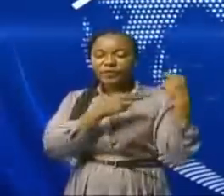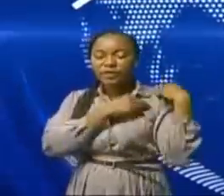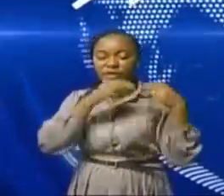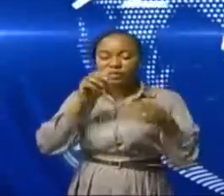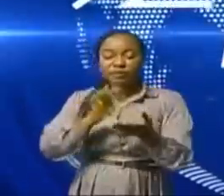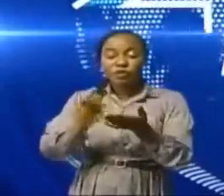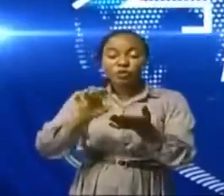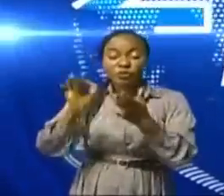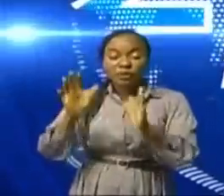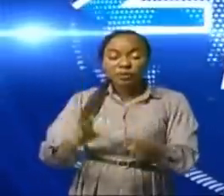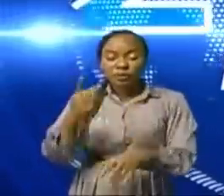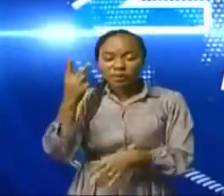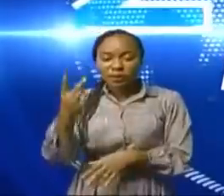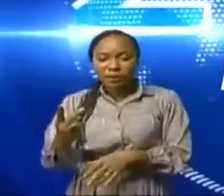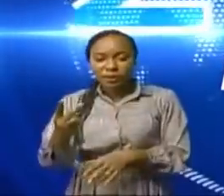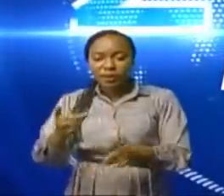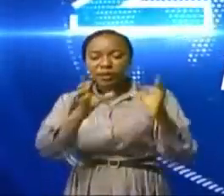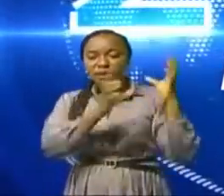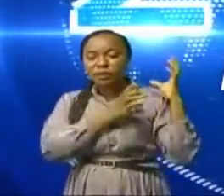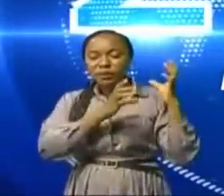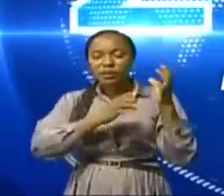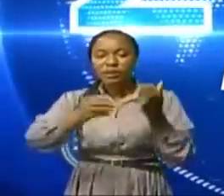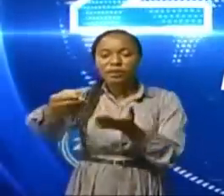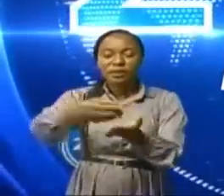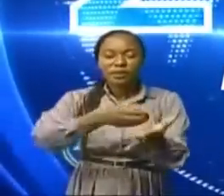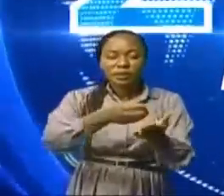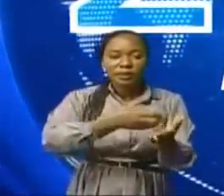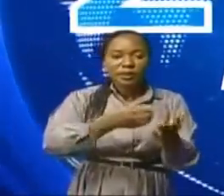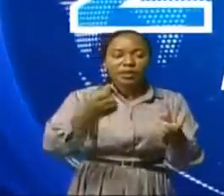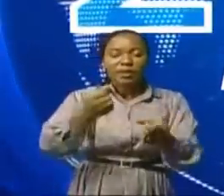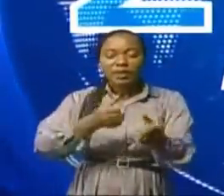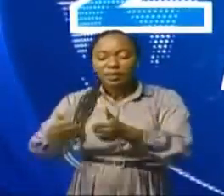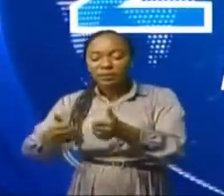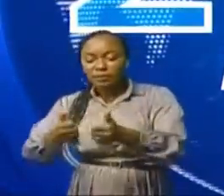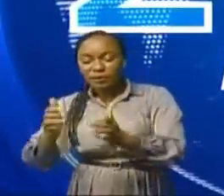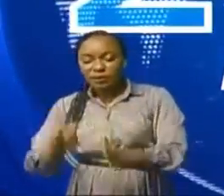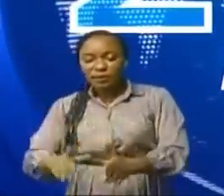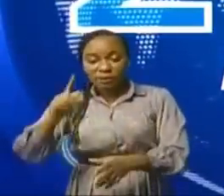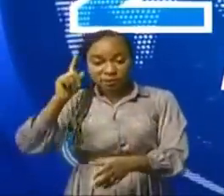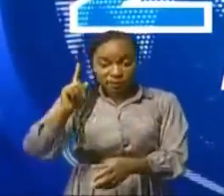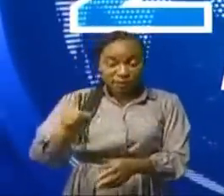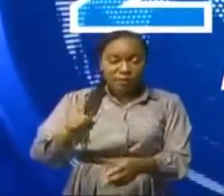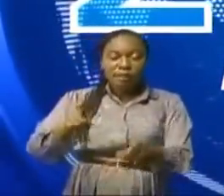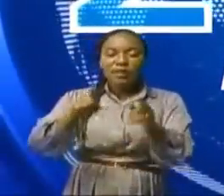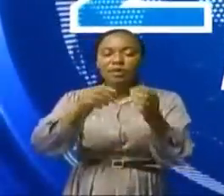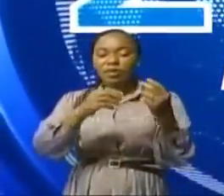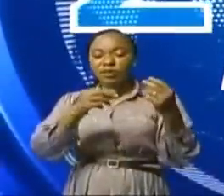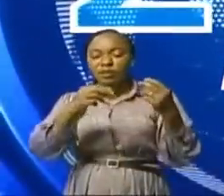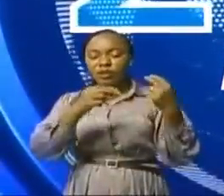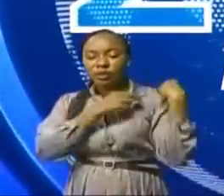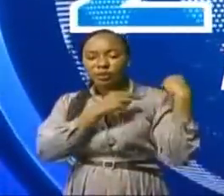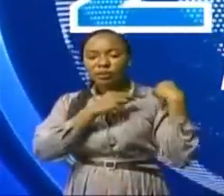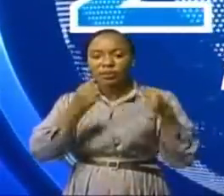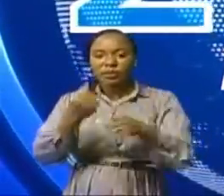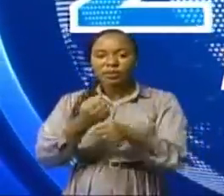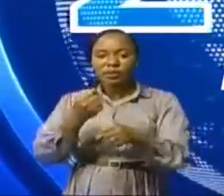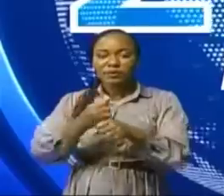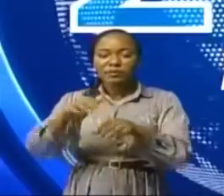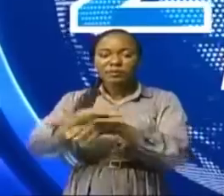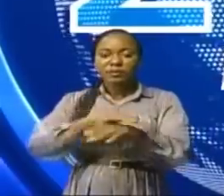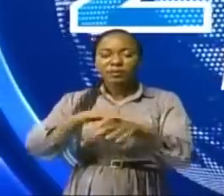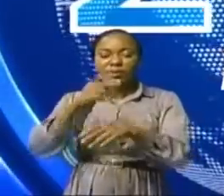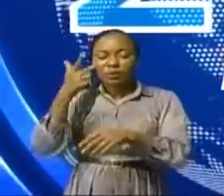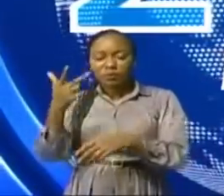comptable 2, chargé de ressources humaines et des affaires administratives 1, chargé de contrôle des travaux sur les sites